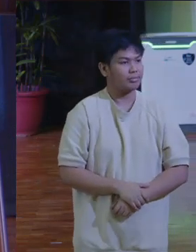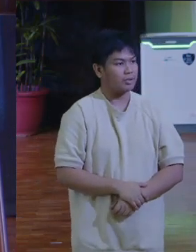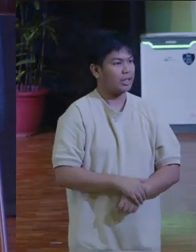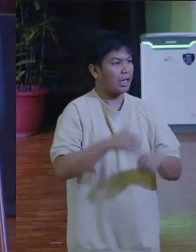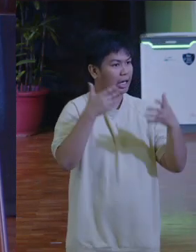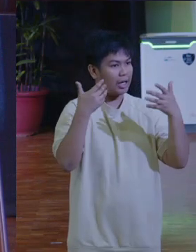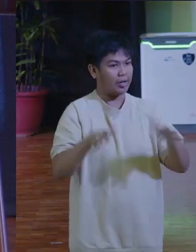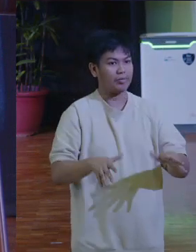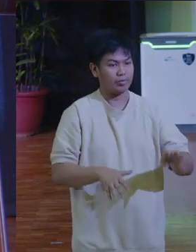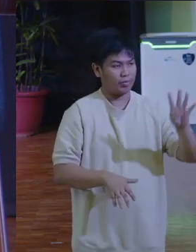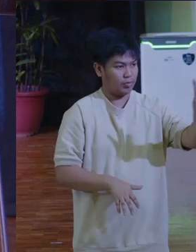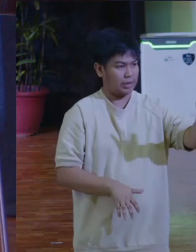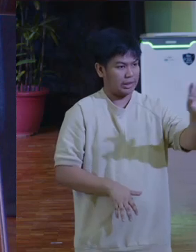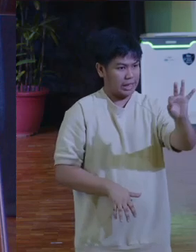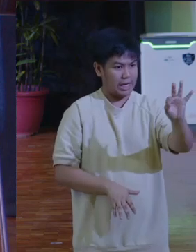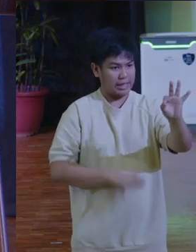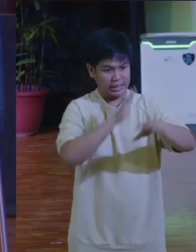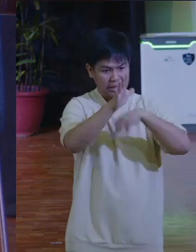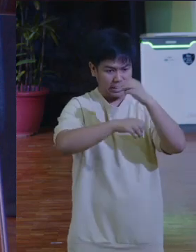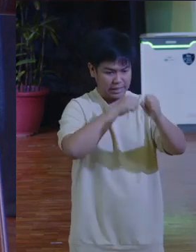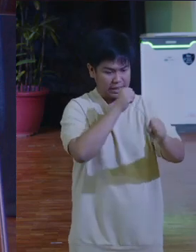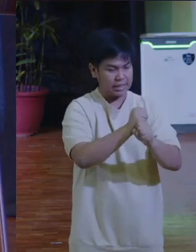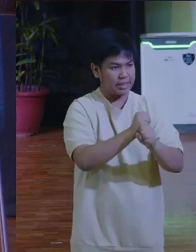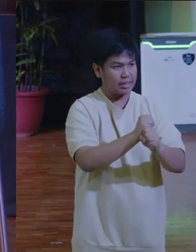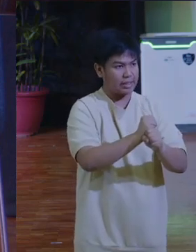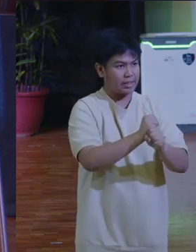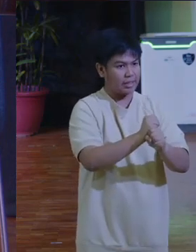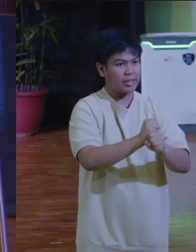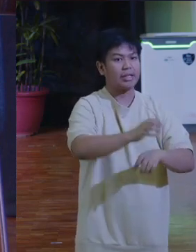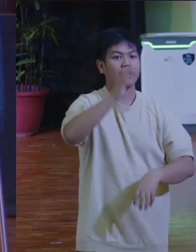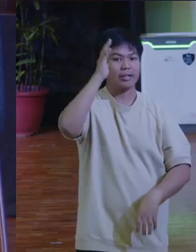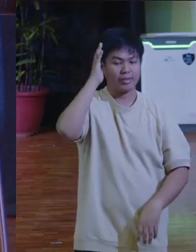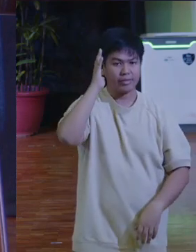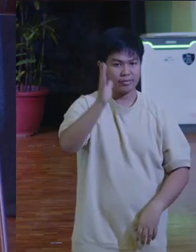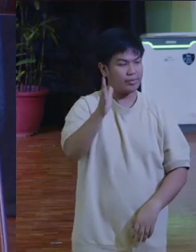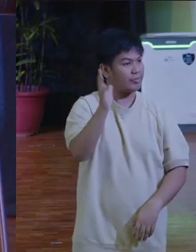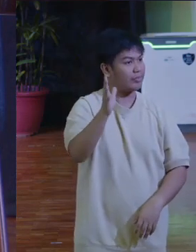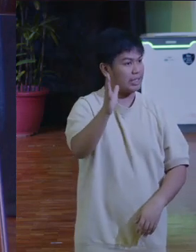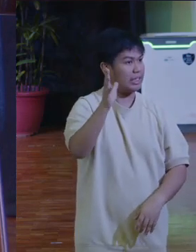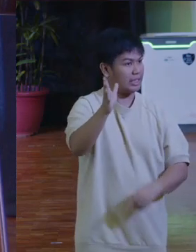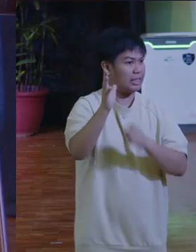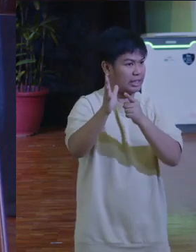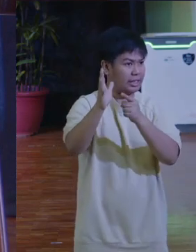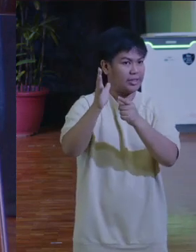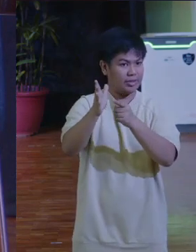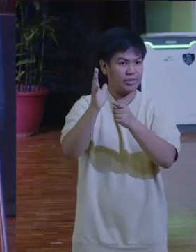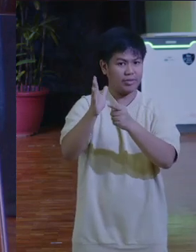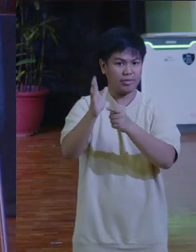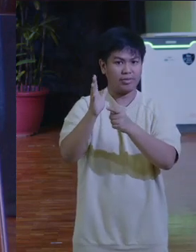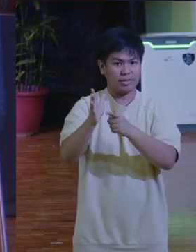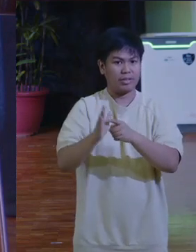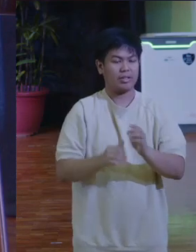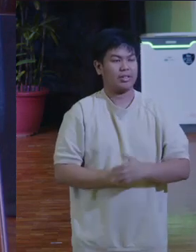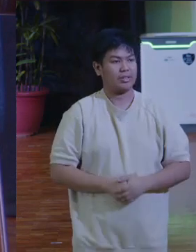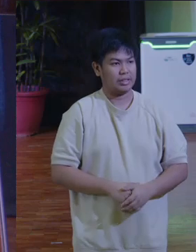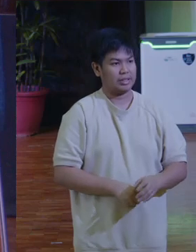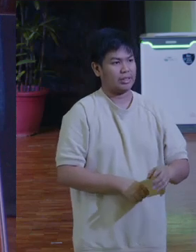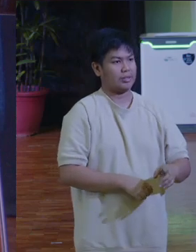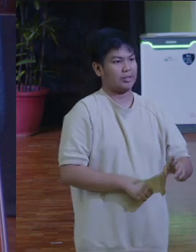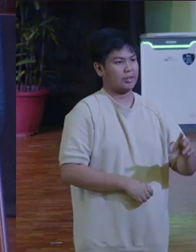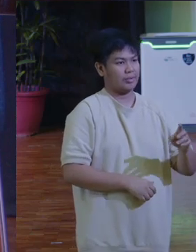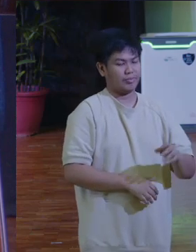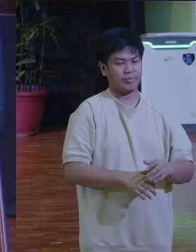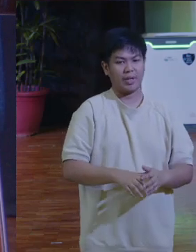After the 49th year, yung ikapitong Sabbath year, so 7 times 7, 49th